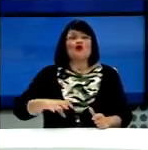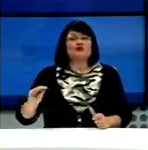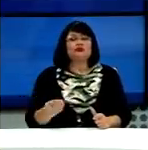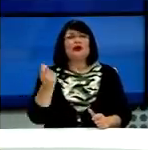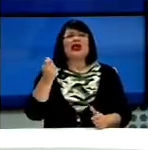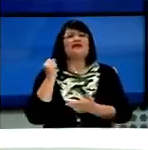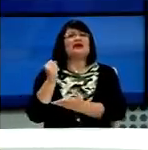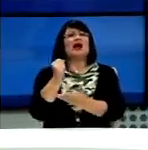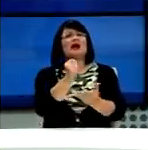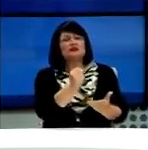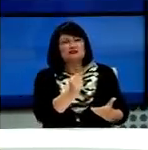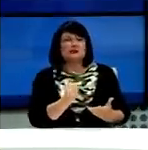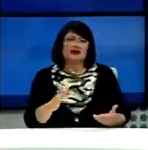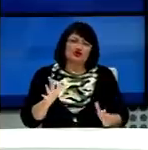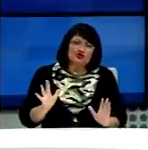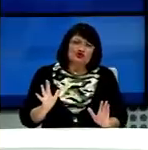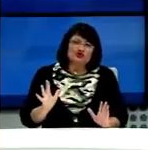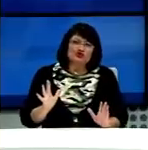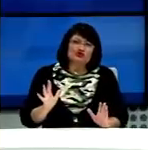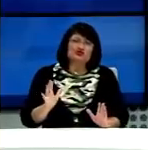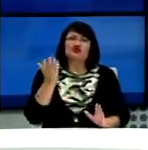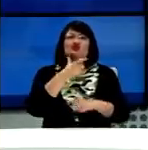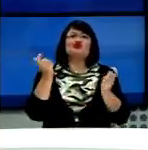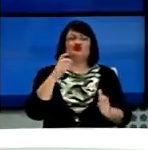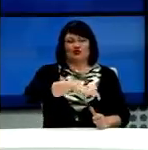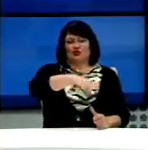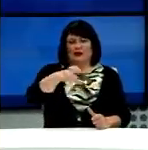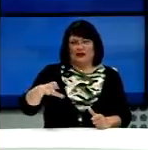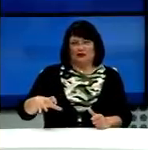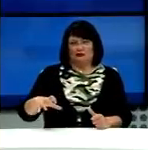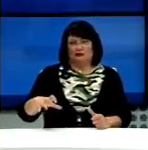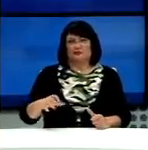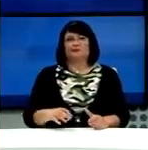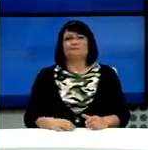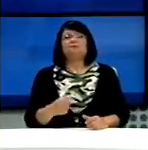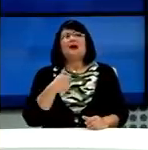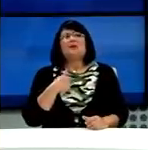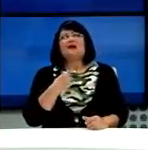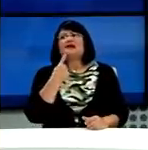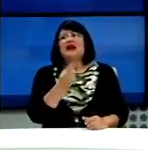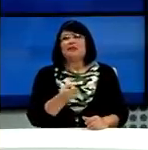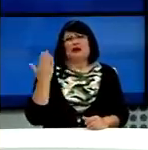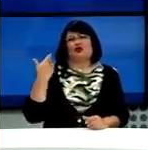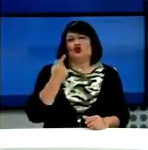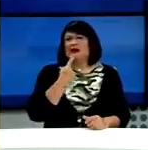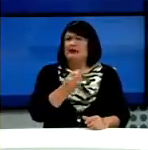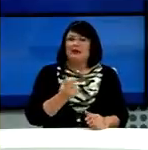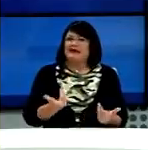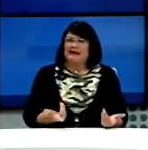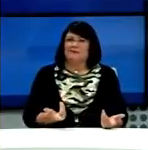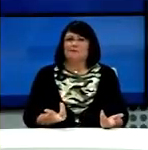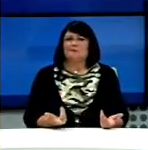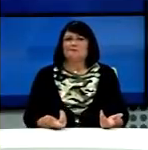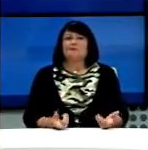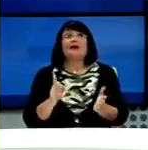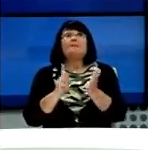που ενδεχομένως διατίθενται στην κάθε σχολική και ευρύτερη κοινότητα. Και εμείς αυτό που είχαμε πει από τότε, μεταξύ άλλων, είναι